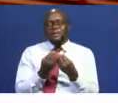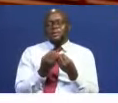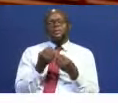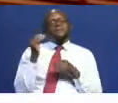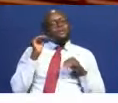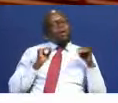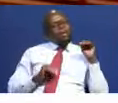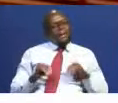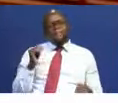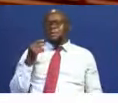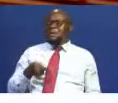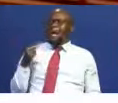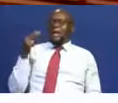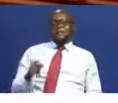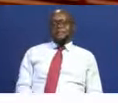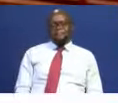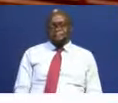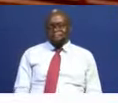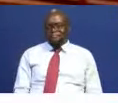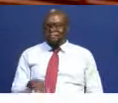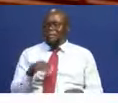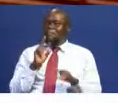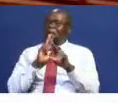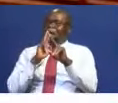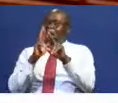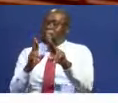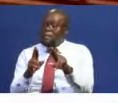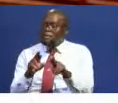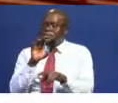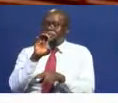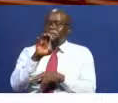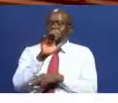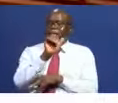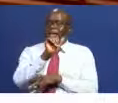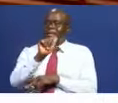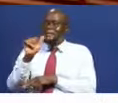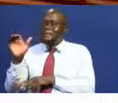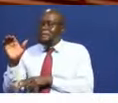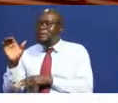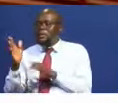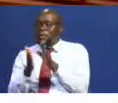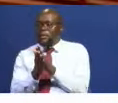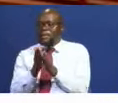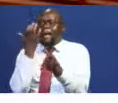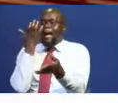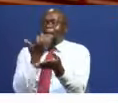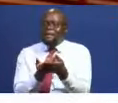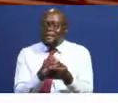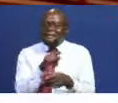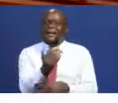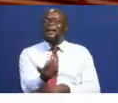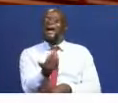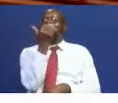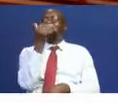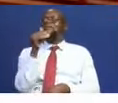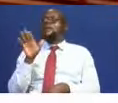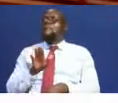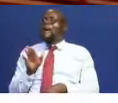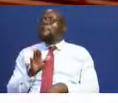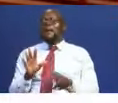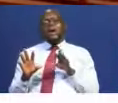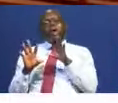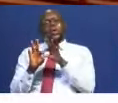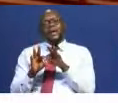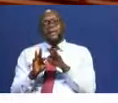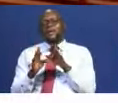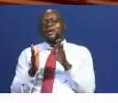na ufisadi wa hali ya juu. Nilipoenda kupeleka kesi EACC pamoja na ushahidi, waliniuliza kwamba huyu mama ako